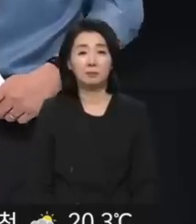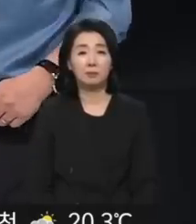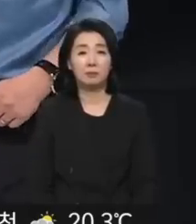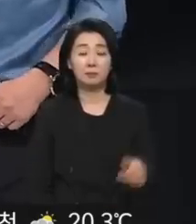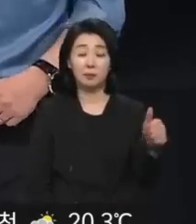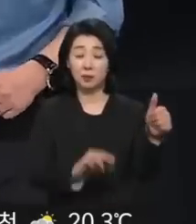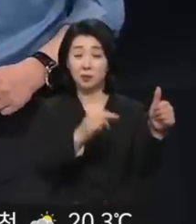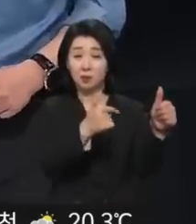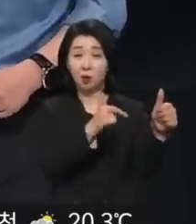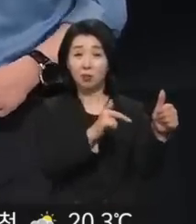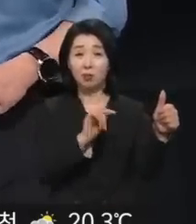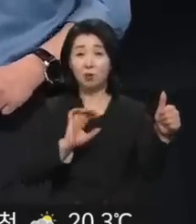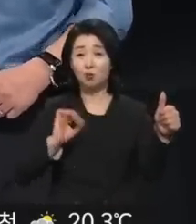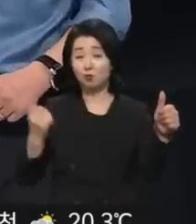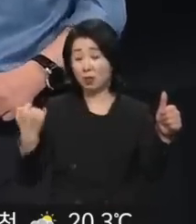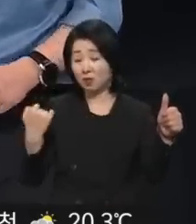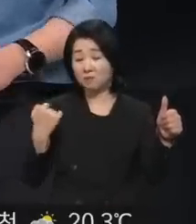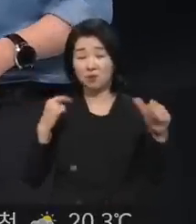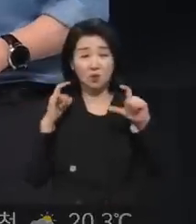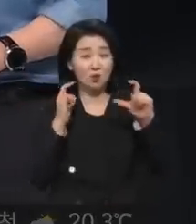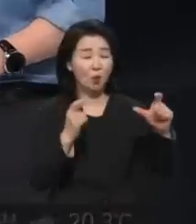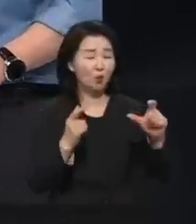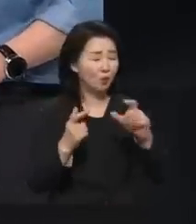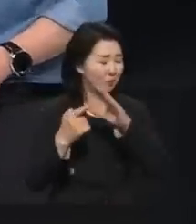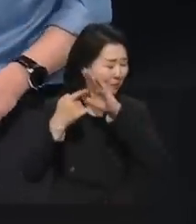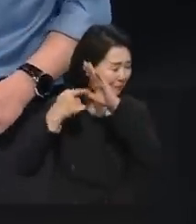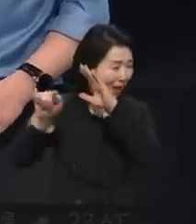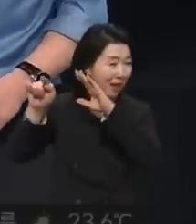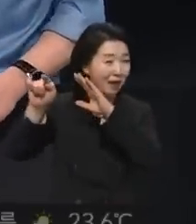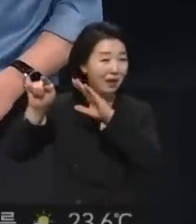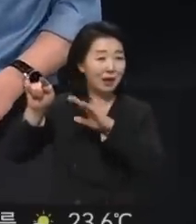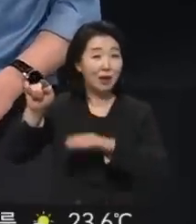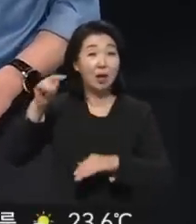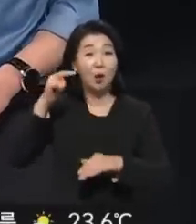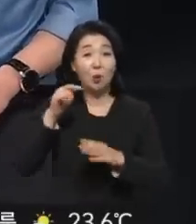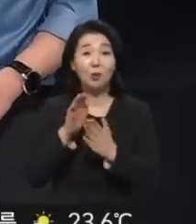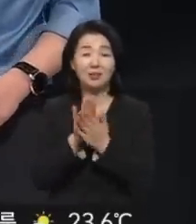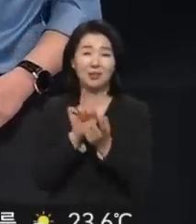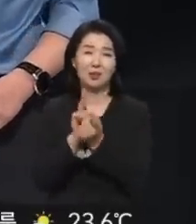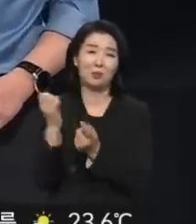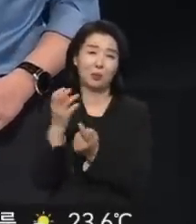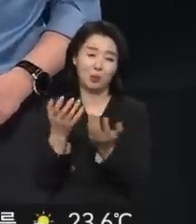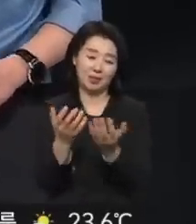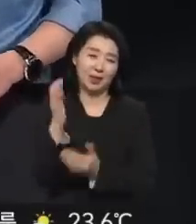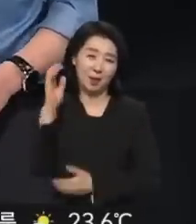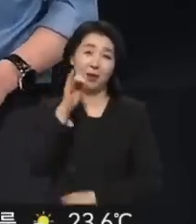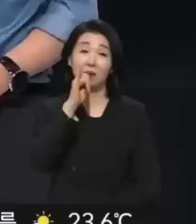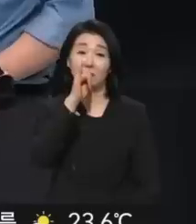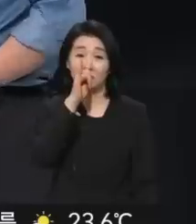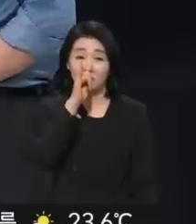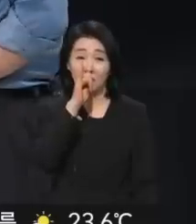전광훈 씨, 국민의힘의 경고는 귓등으로 들었나 봅니다. 오늘 직접 기자회견을 열고